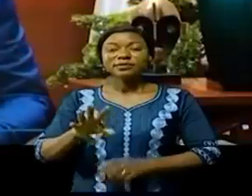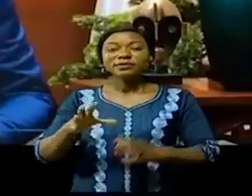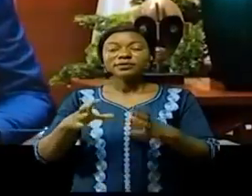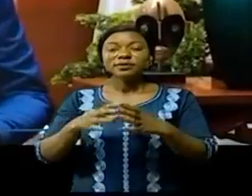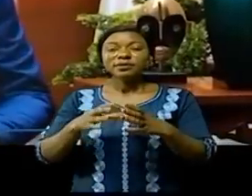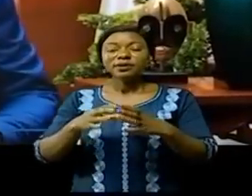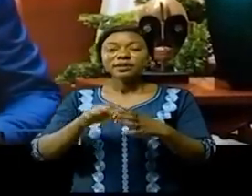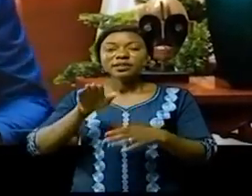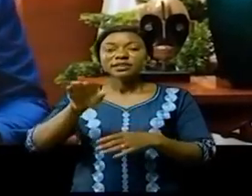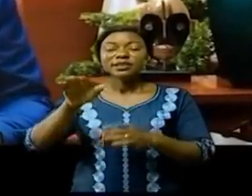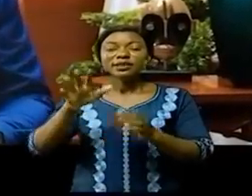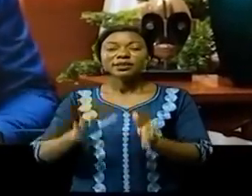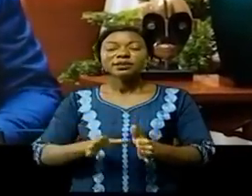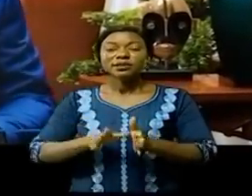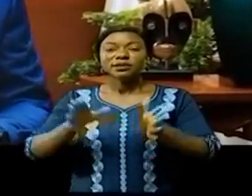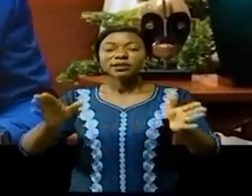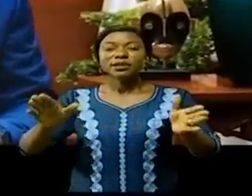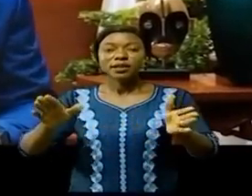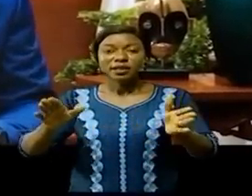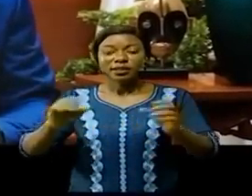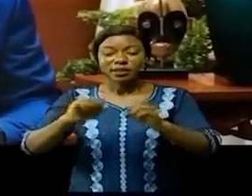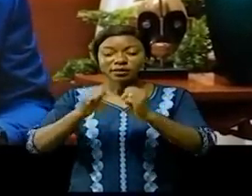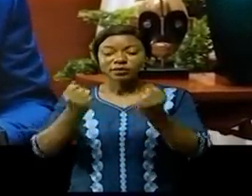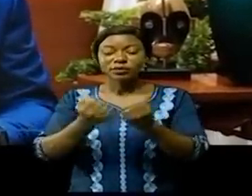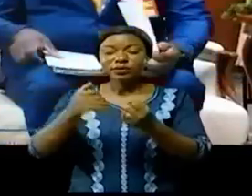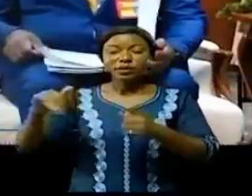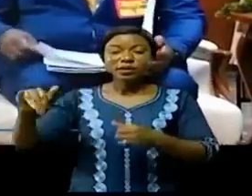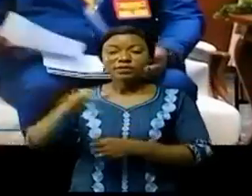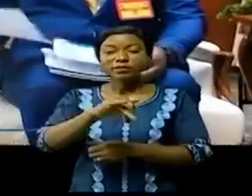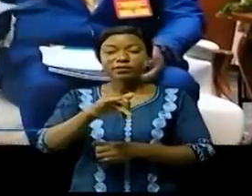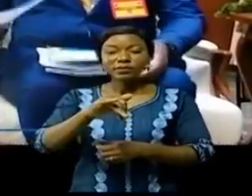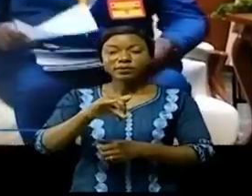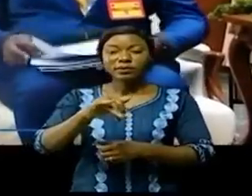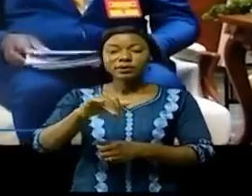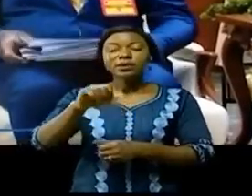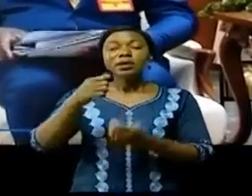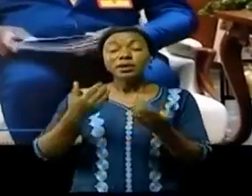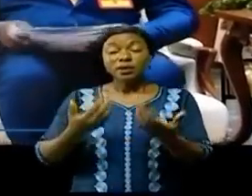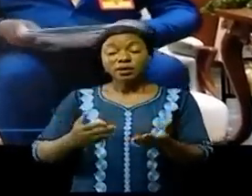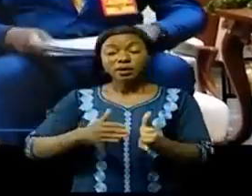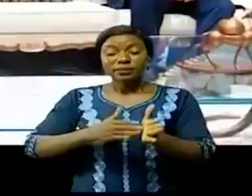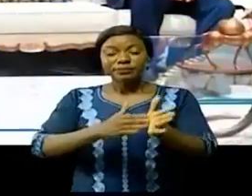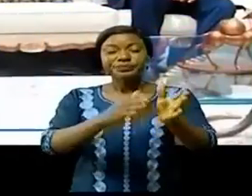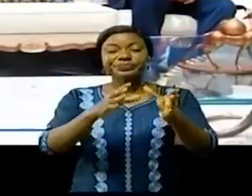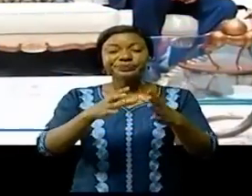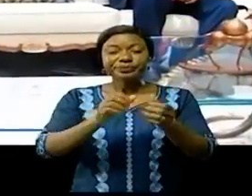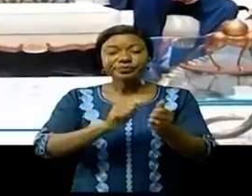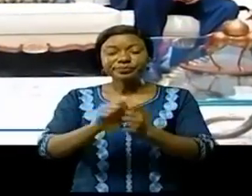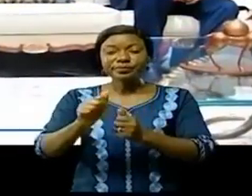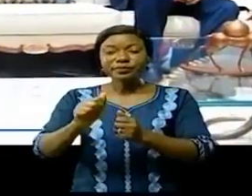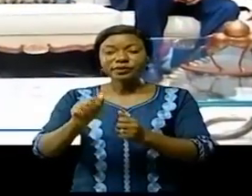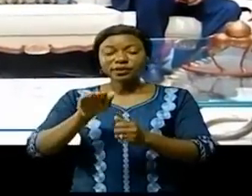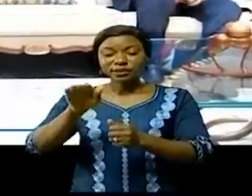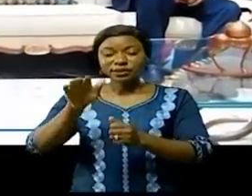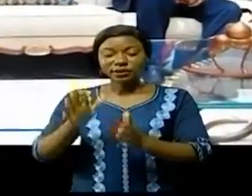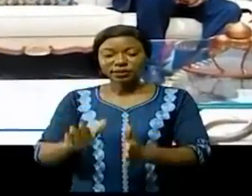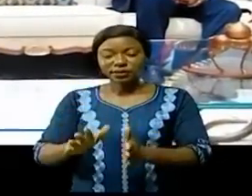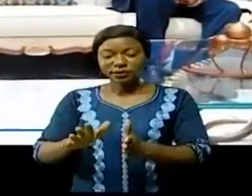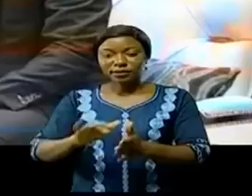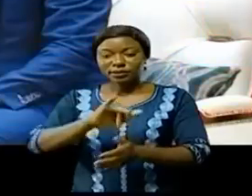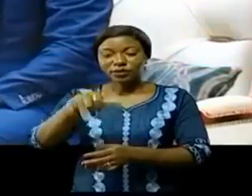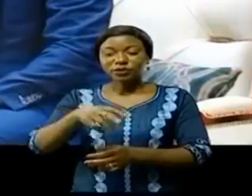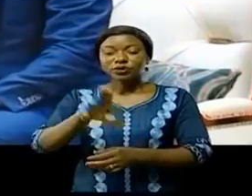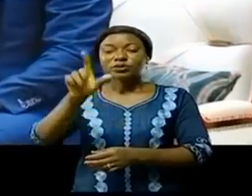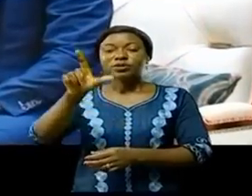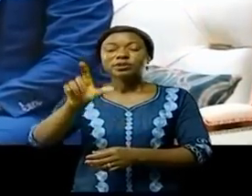directeur général de cette compagnie d'aviation, Pascal Kasongo, qu'accompagnait son directeur des opérations, le commandant Jules Mangala. Le